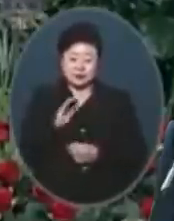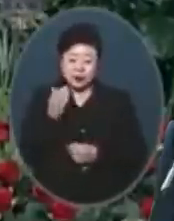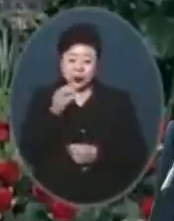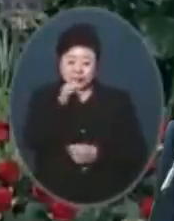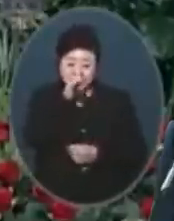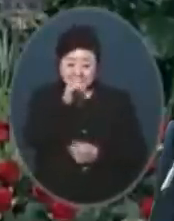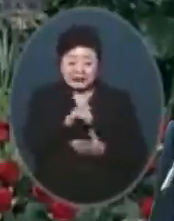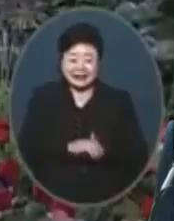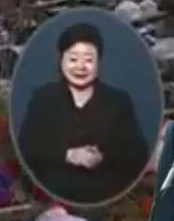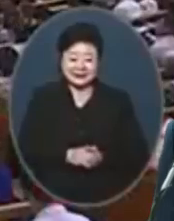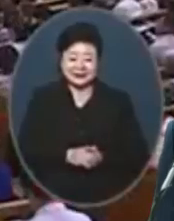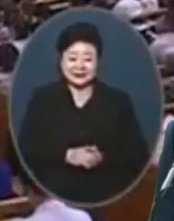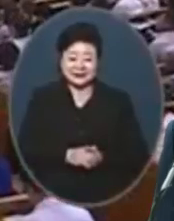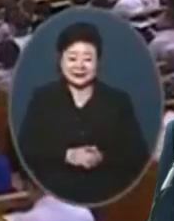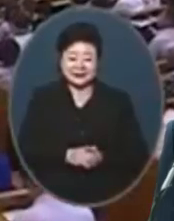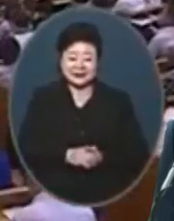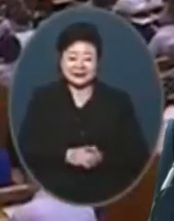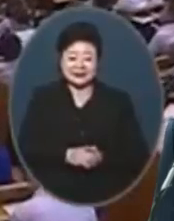것입니다.